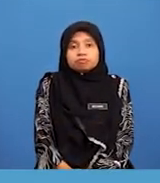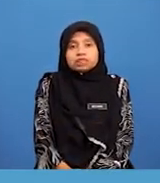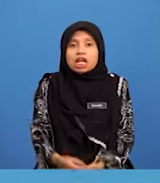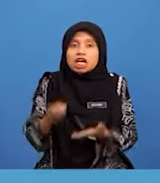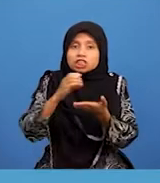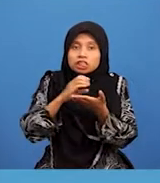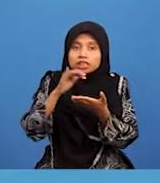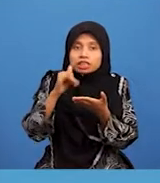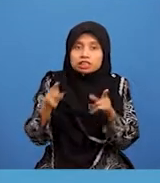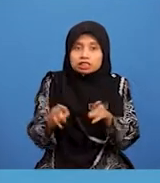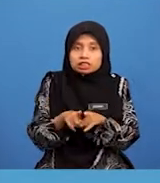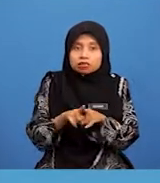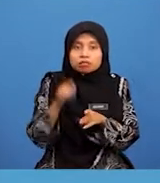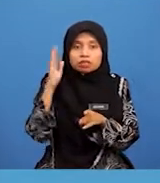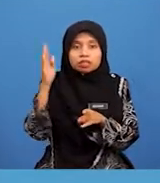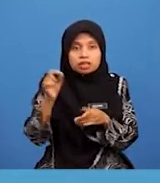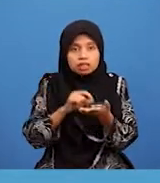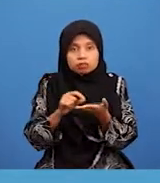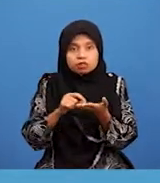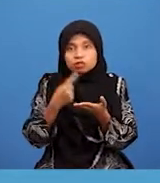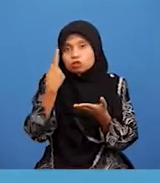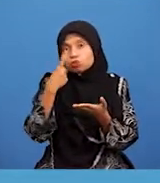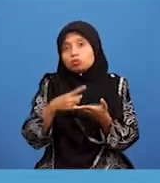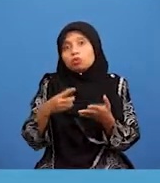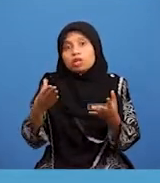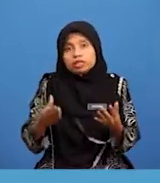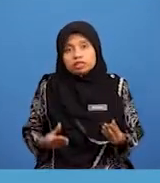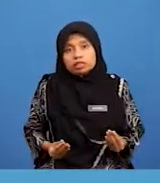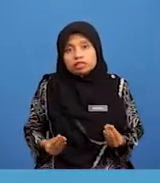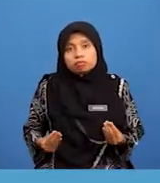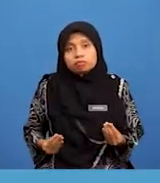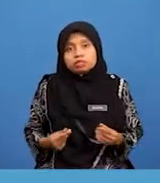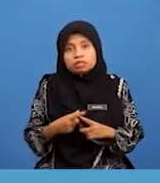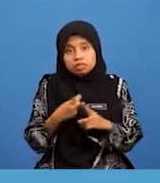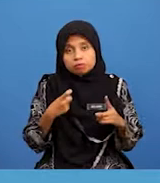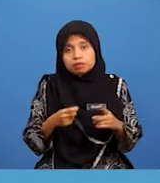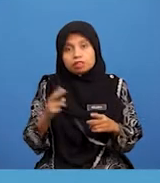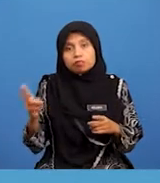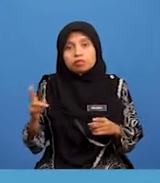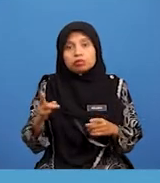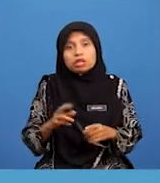Catatan yang sama juga akan direkodkan untuk penerimaan daripada penghutang.